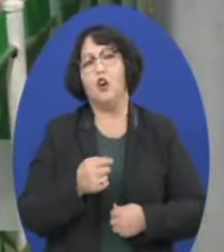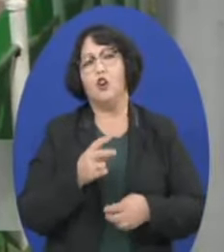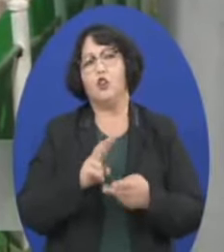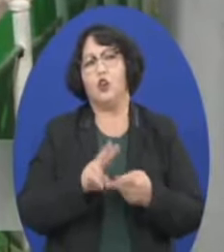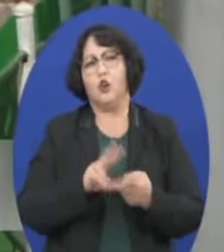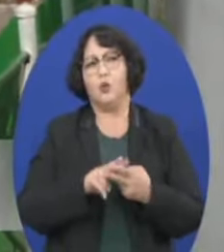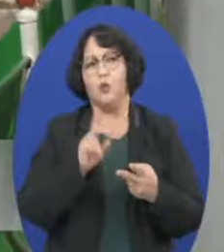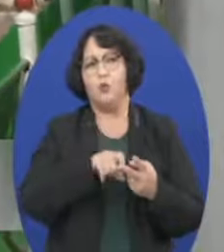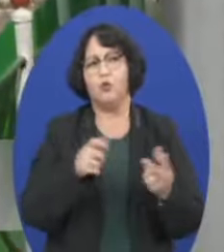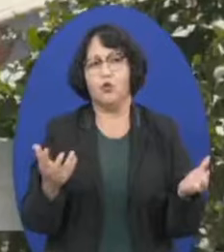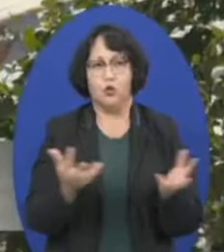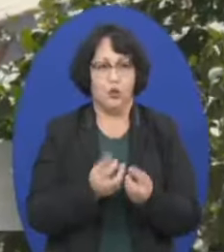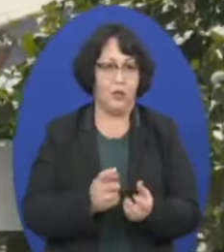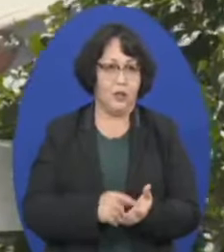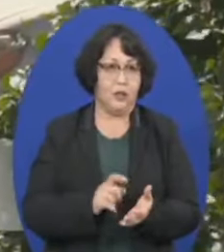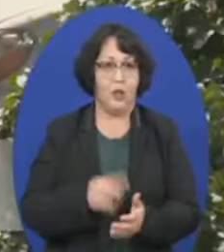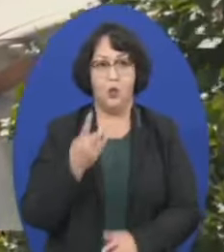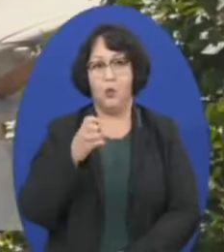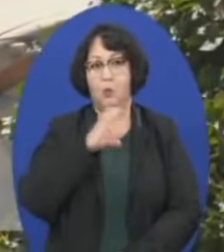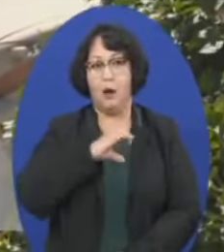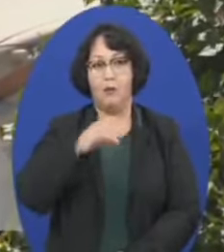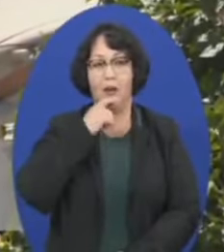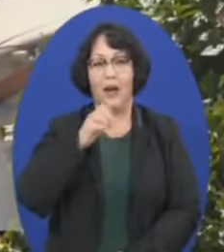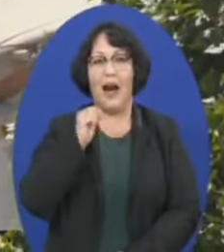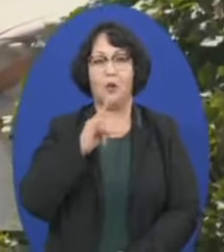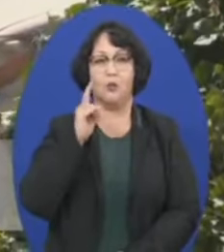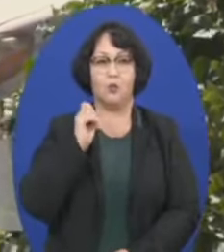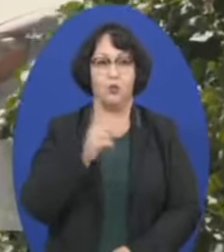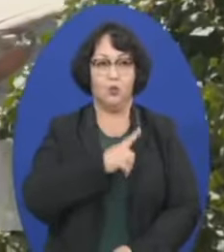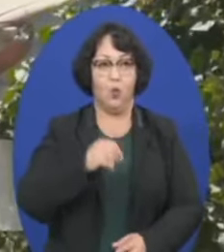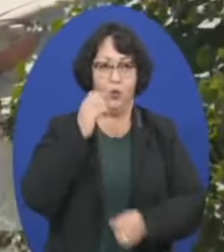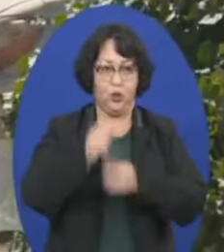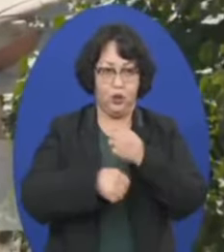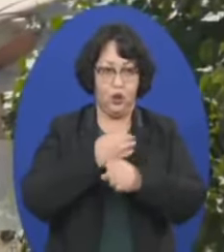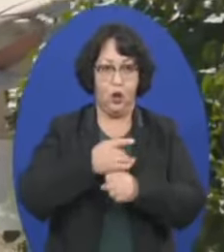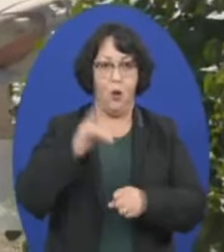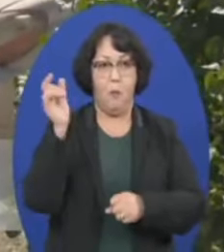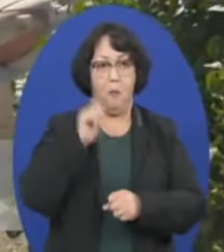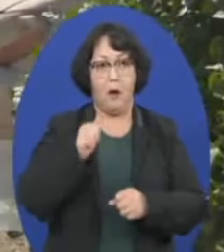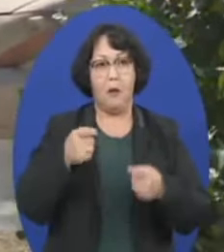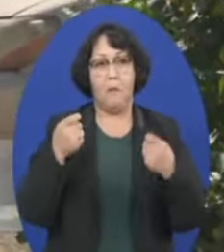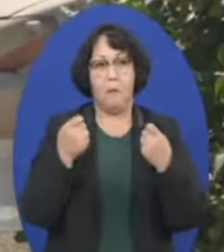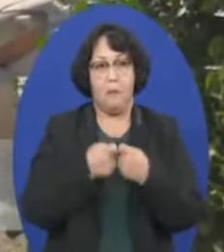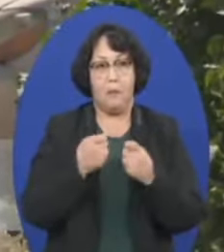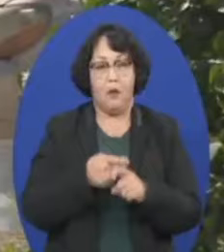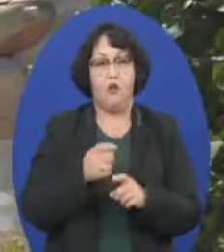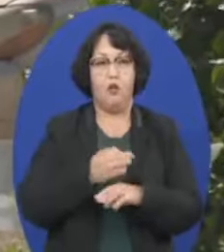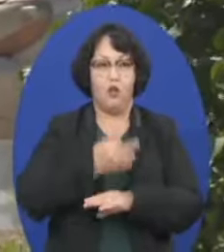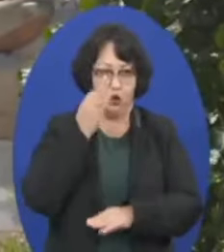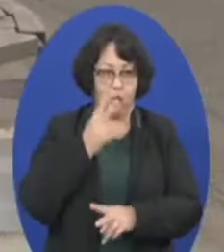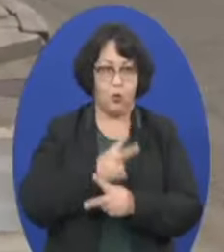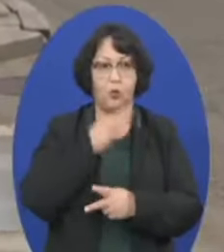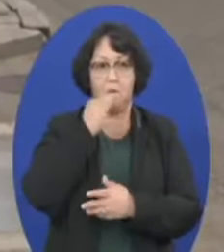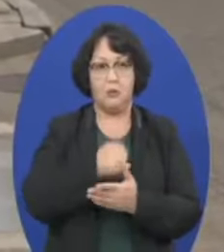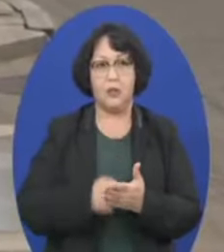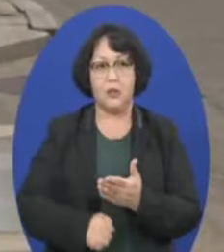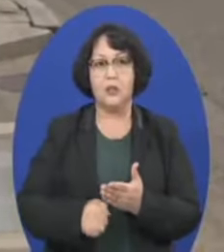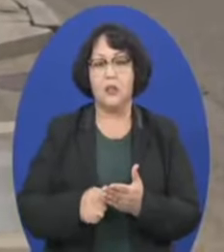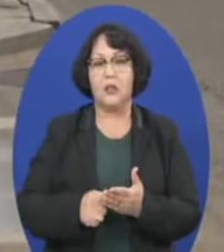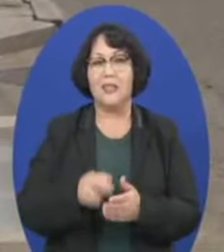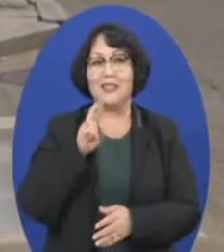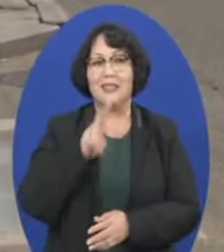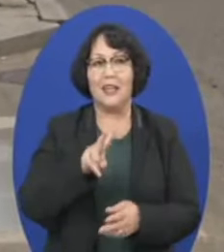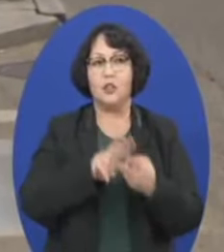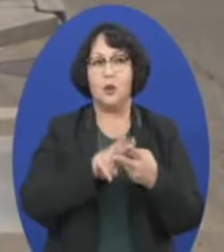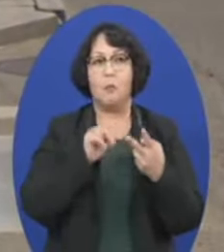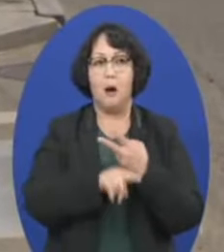бууруулахыг нэг зүйн үндэсний байгууллагаас уриалсан. За хоёрдугаар ардын хувьсгалын 100 жилийн ой тохиож байгаатай холбогдуулан өршөөлийн хуулийг баталсныг хэлж байлаа. За